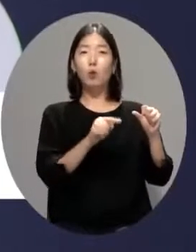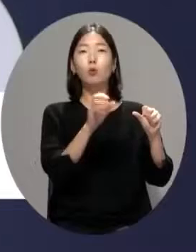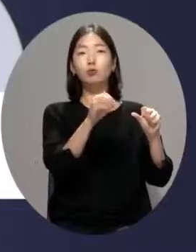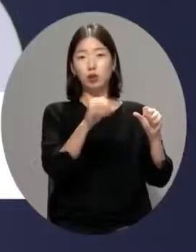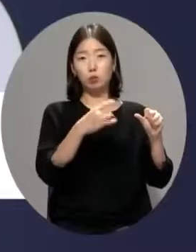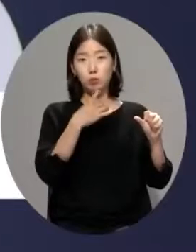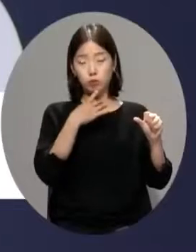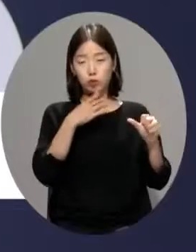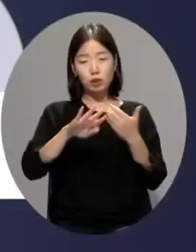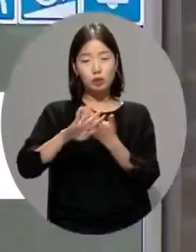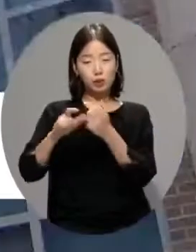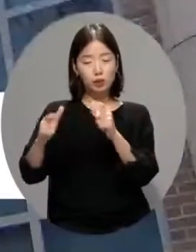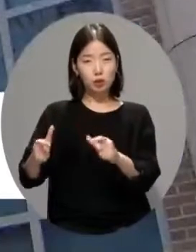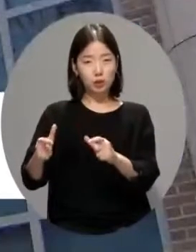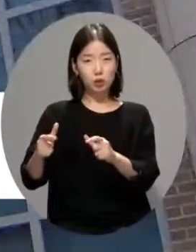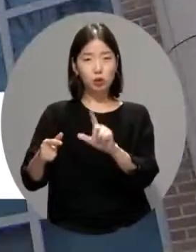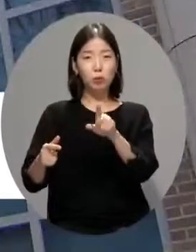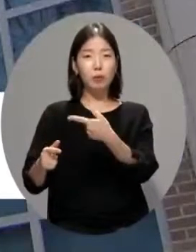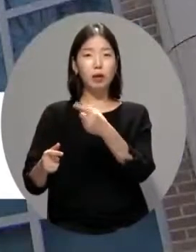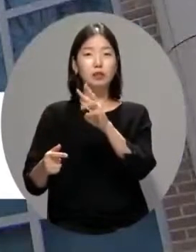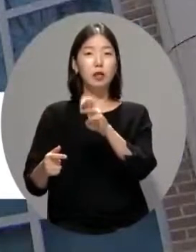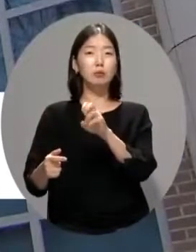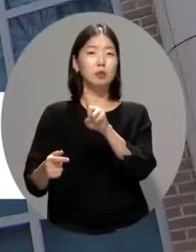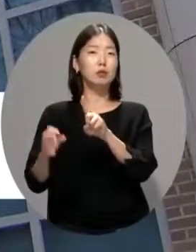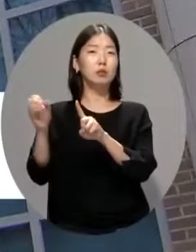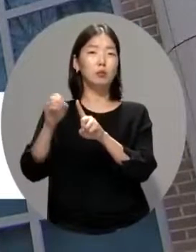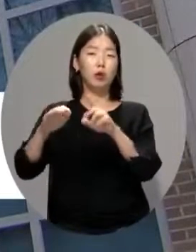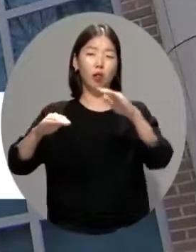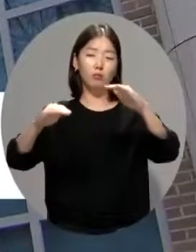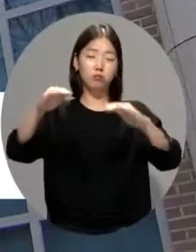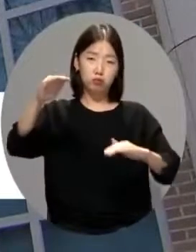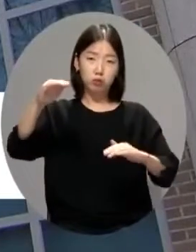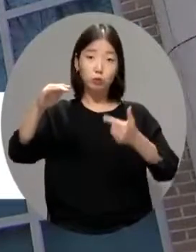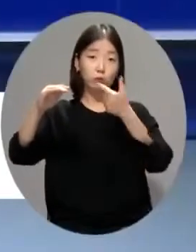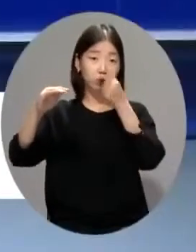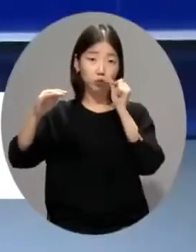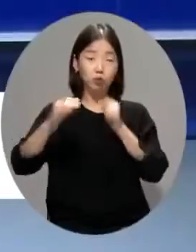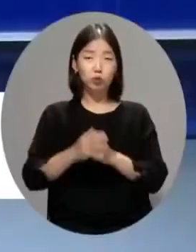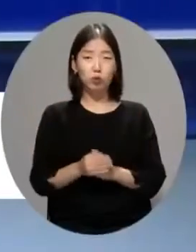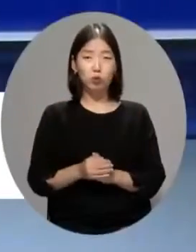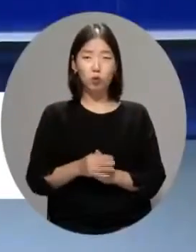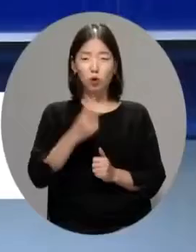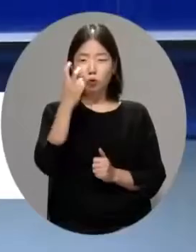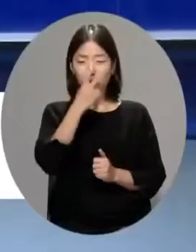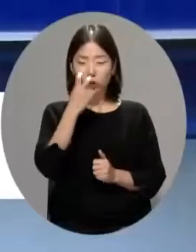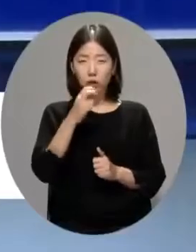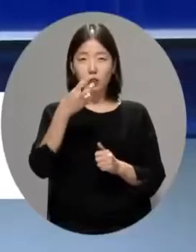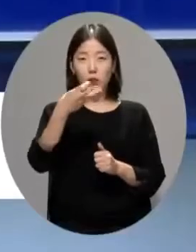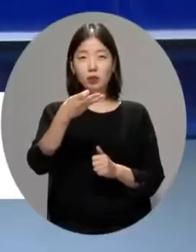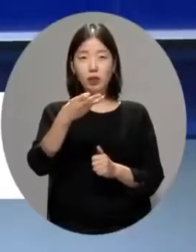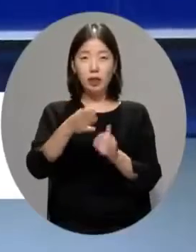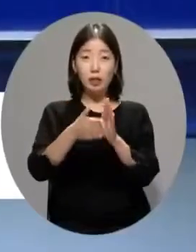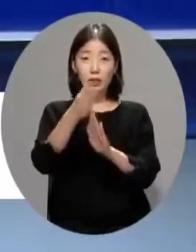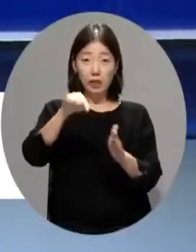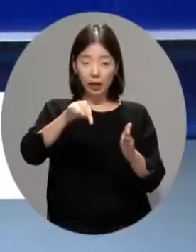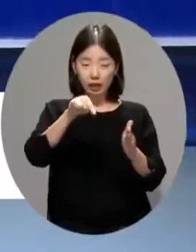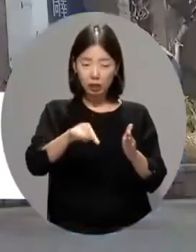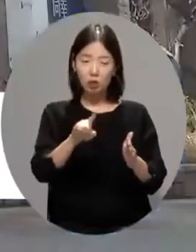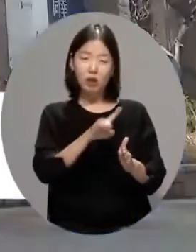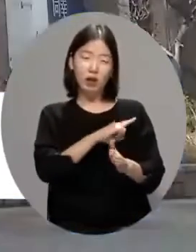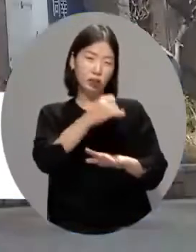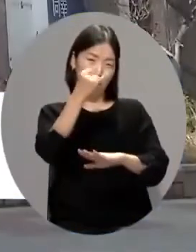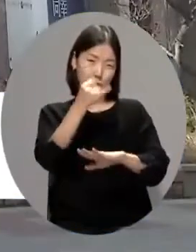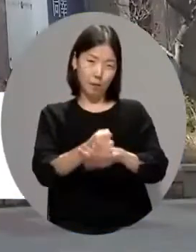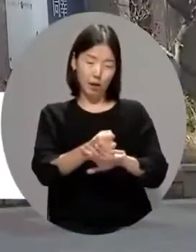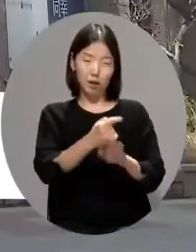그쵸 비수도권 평균인 130 1% 에 크게 못 미치고 조사대상 전국 13개 시 도 가운데 가장